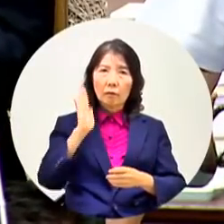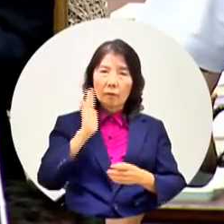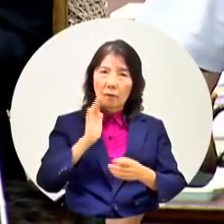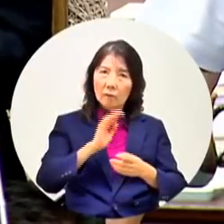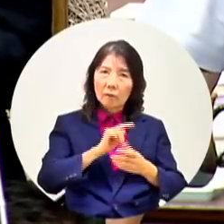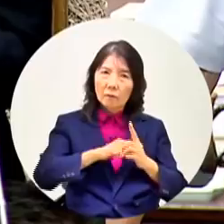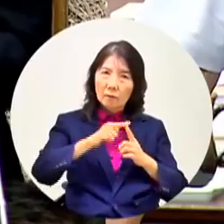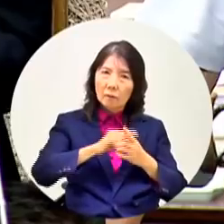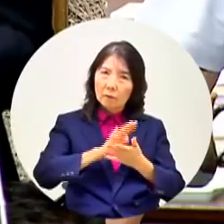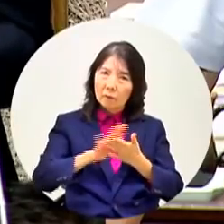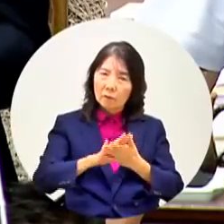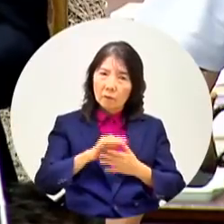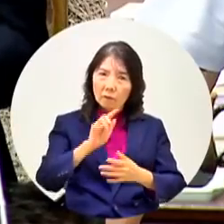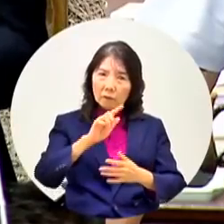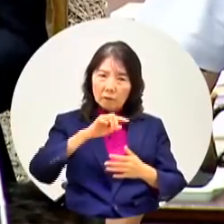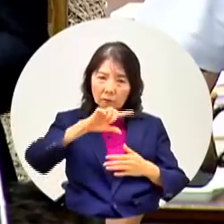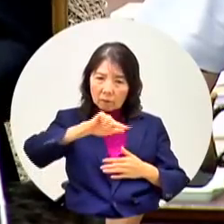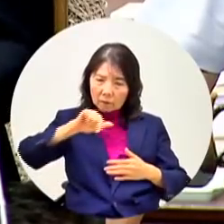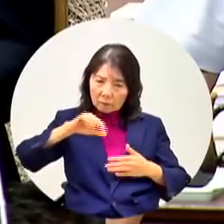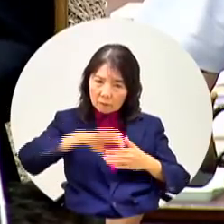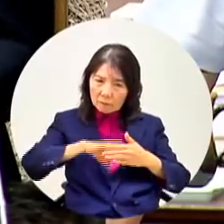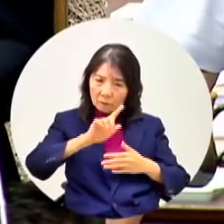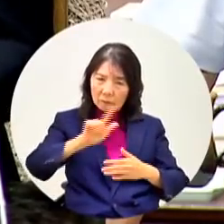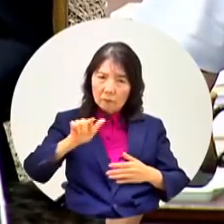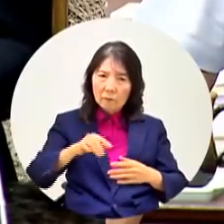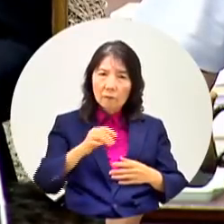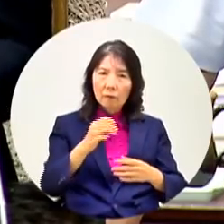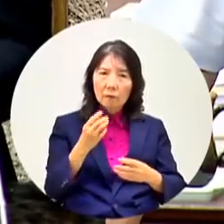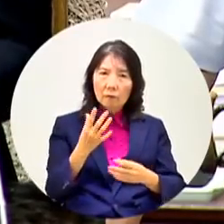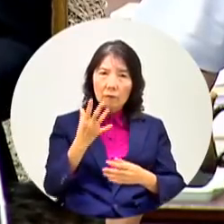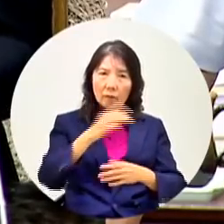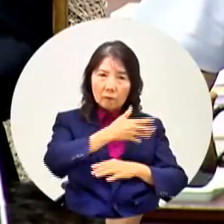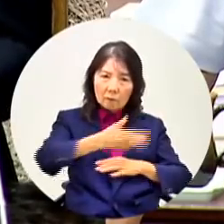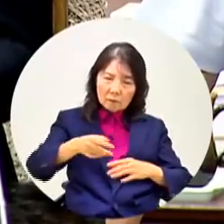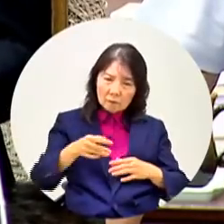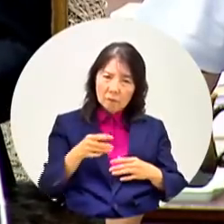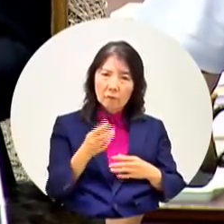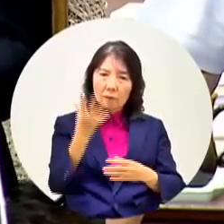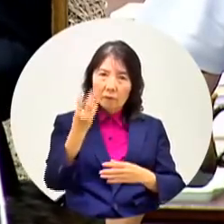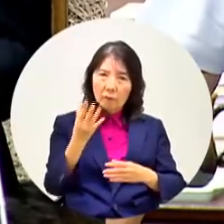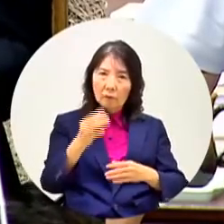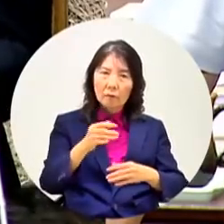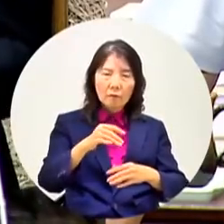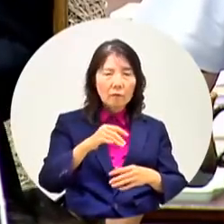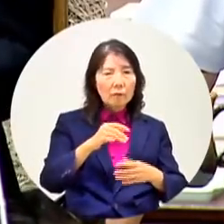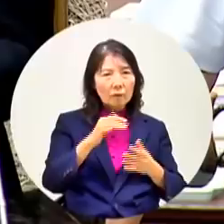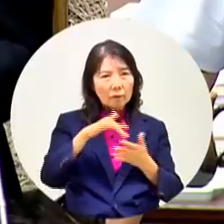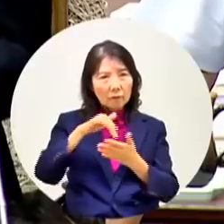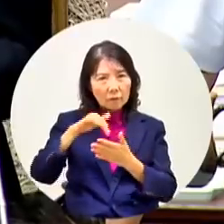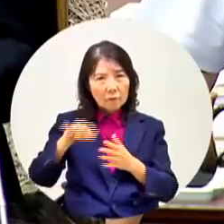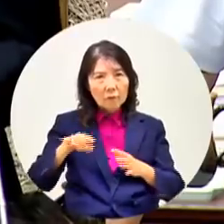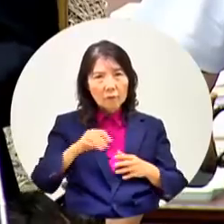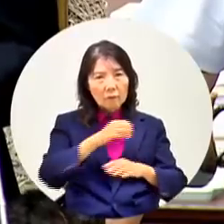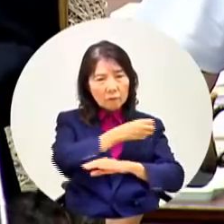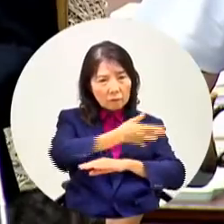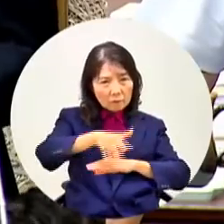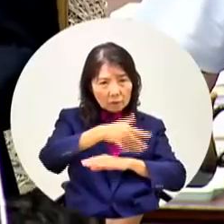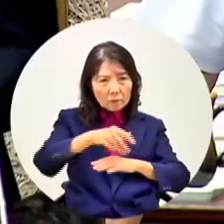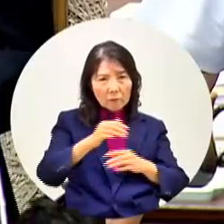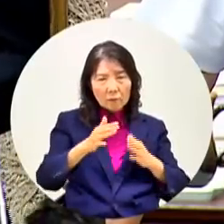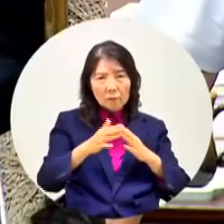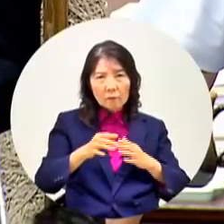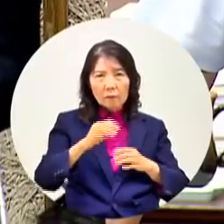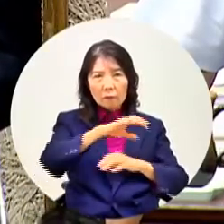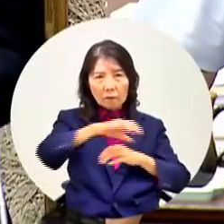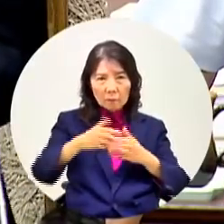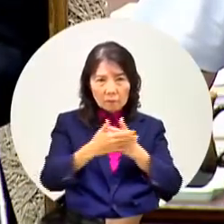么样的一个物质，还有根据我们的水量，我们来换算一个它可以排放的总量。这个部分可能需要一些环保法规来支